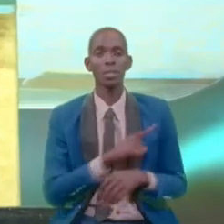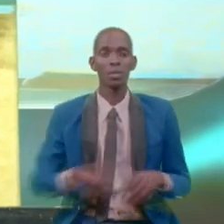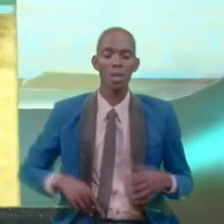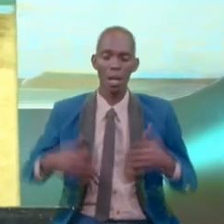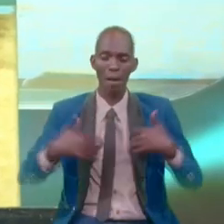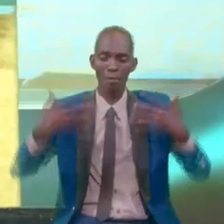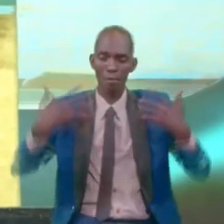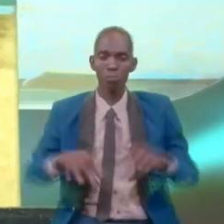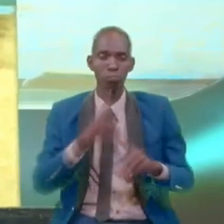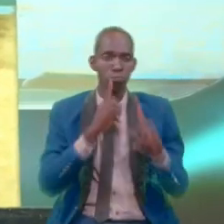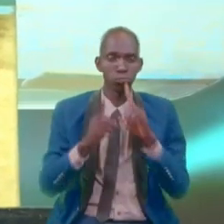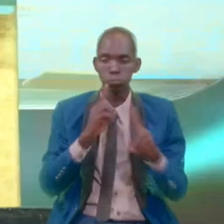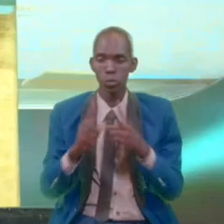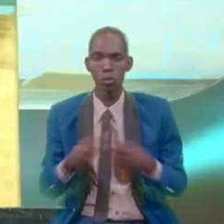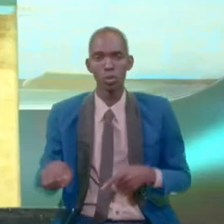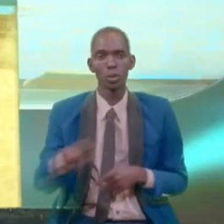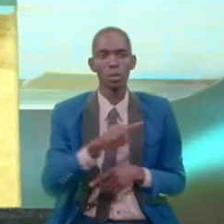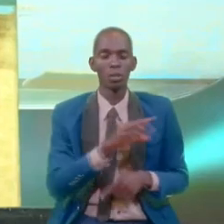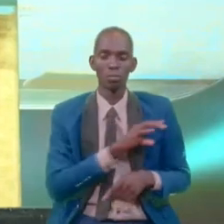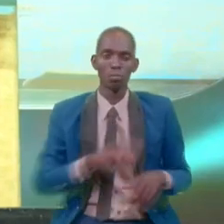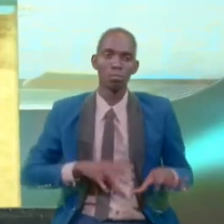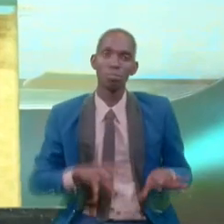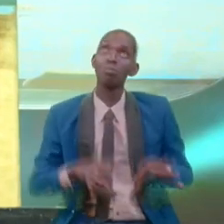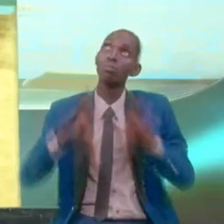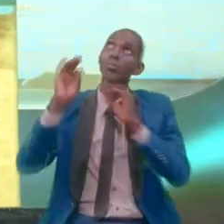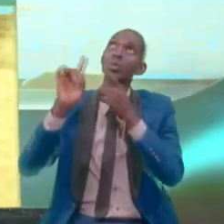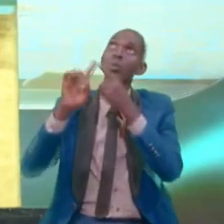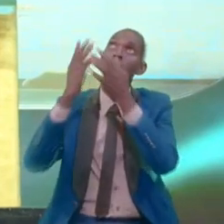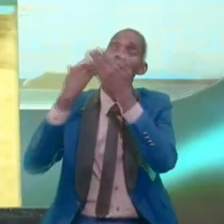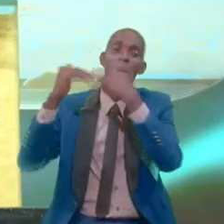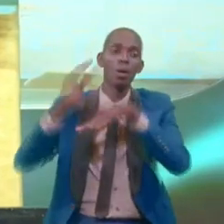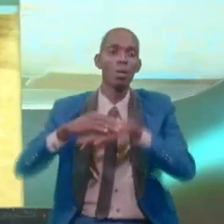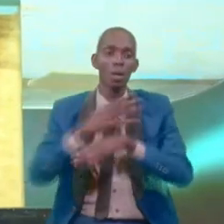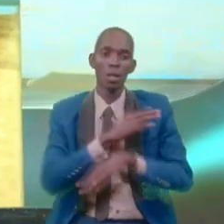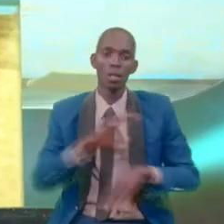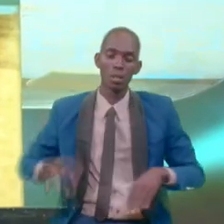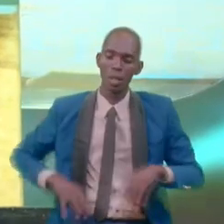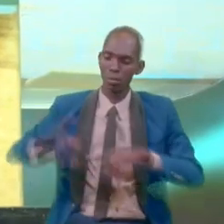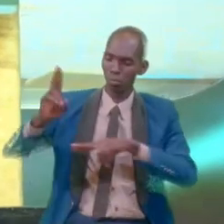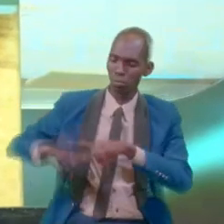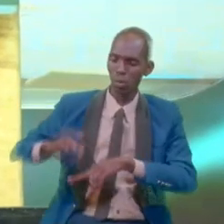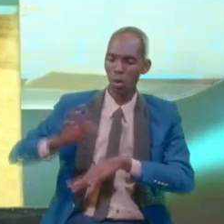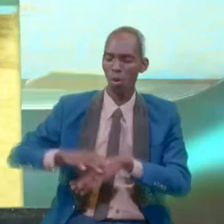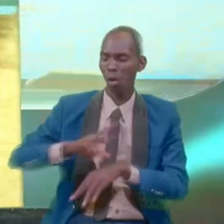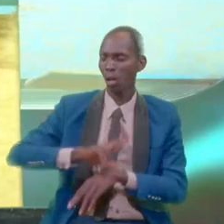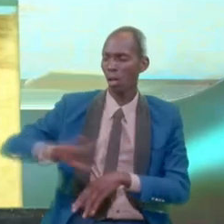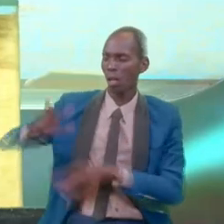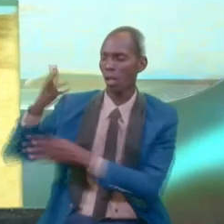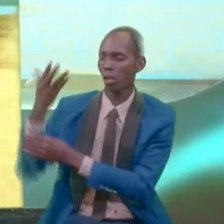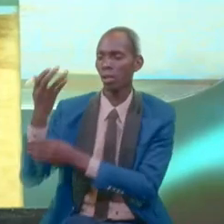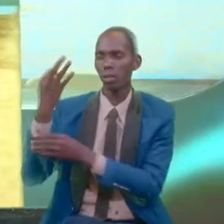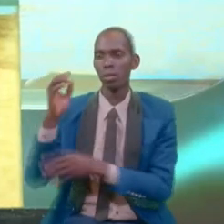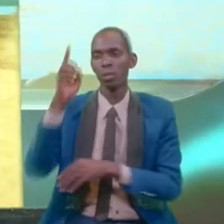leur avoir parlé, fut enlevé au ciel, et il s'assit à la droite de